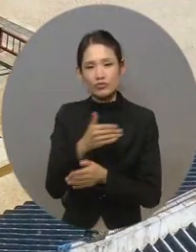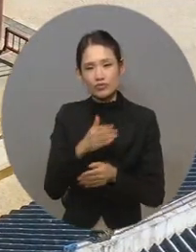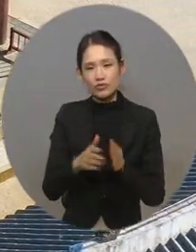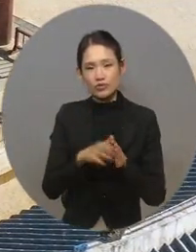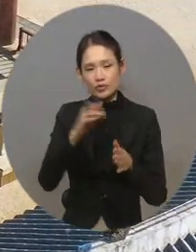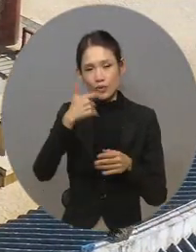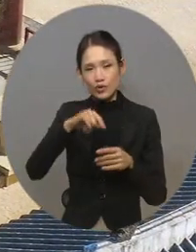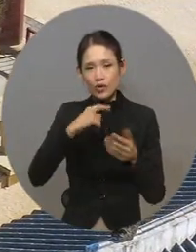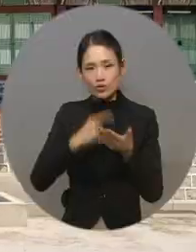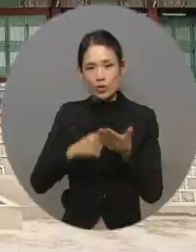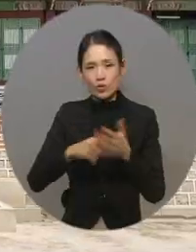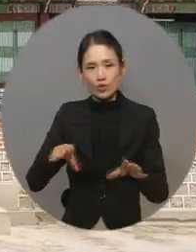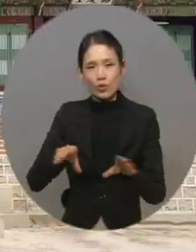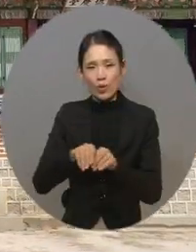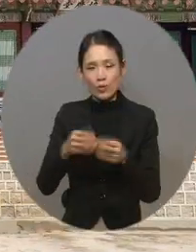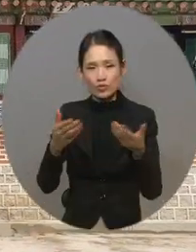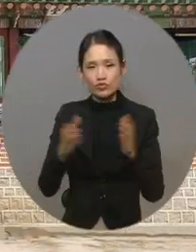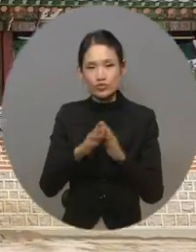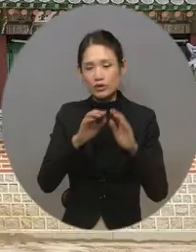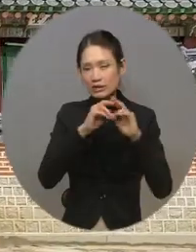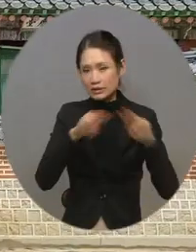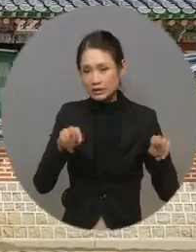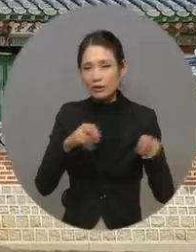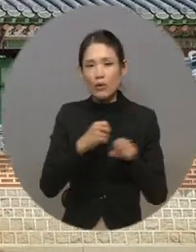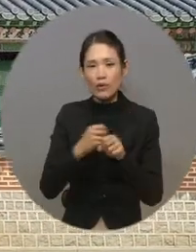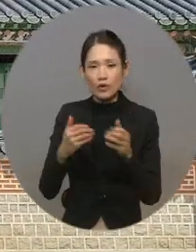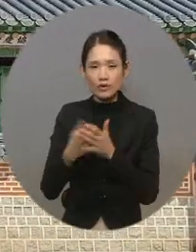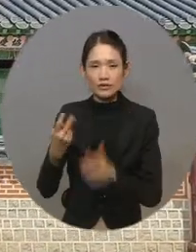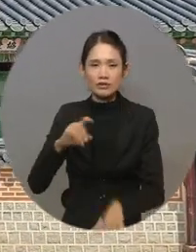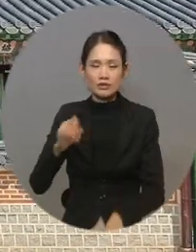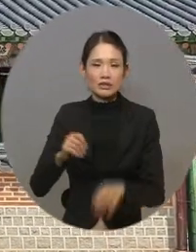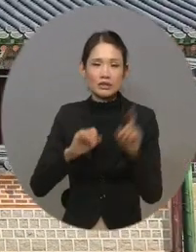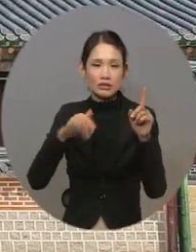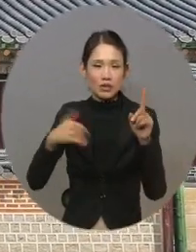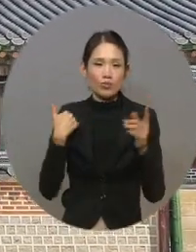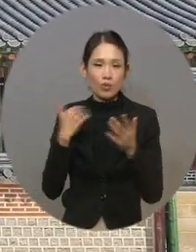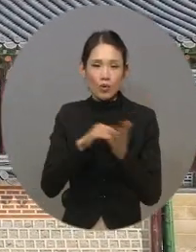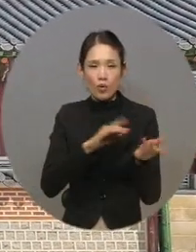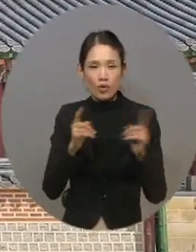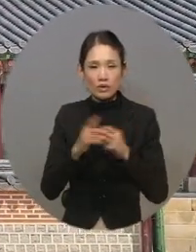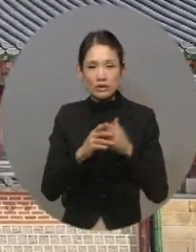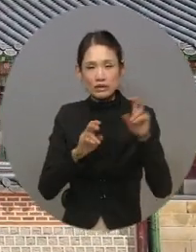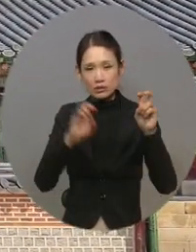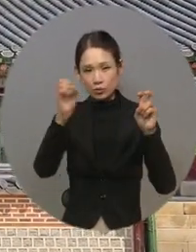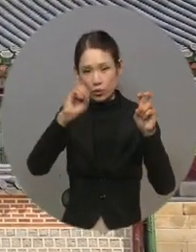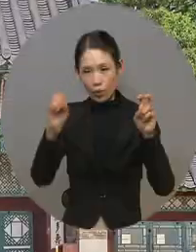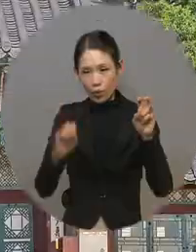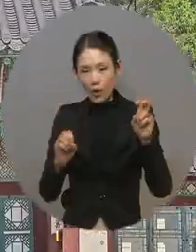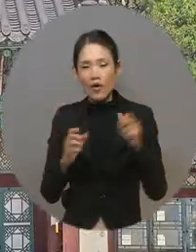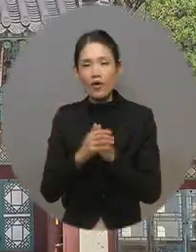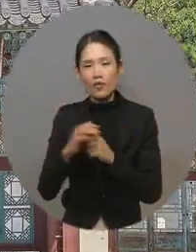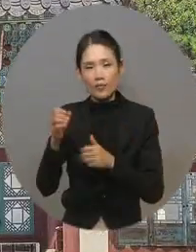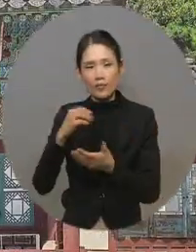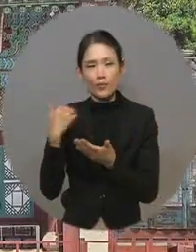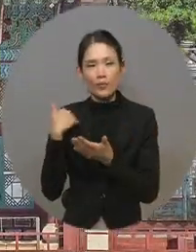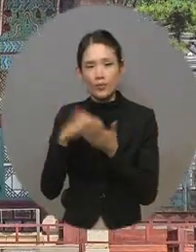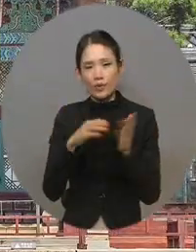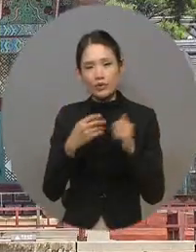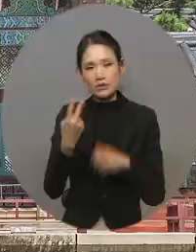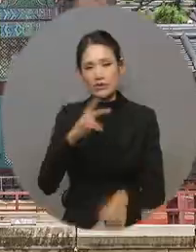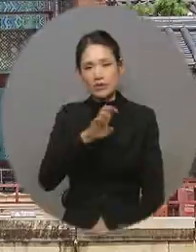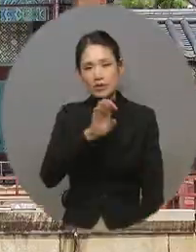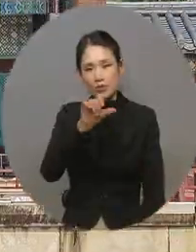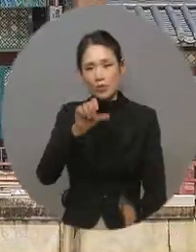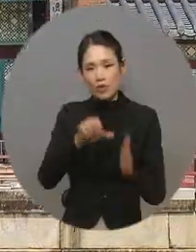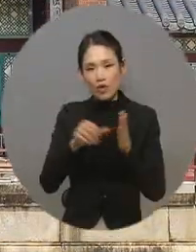조선총독부가 철거되고 2010년에 1차 복원 사업으로 25%의 전각이 복원됐으며